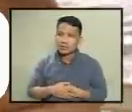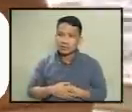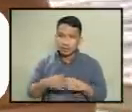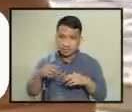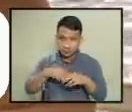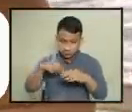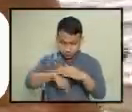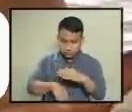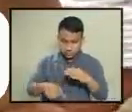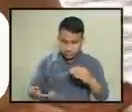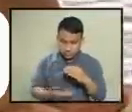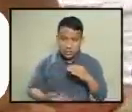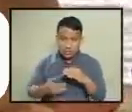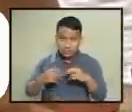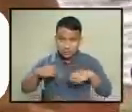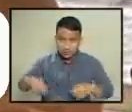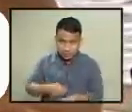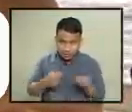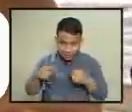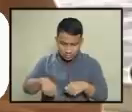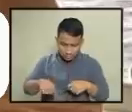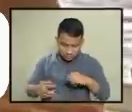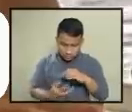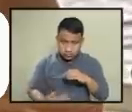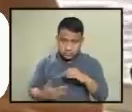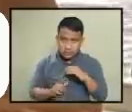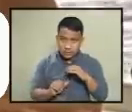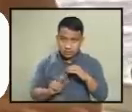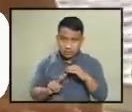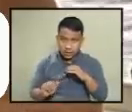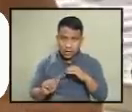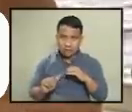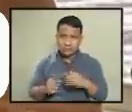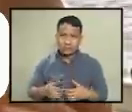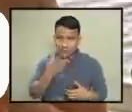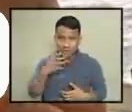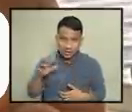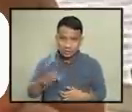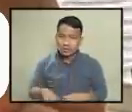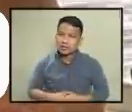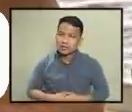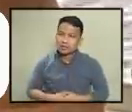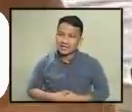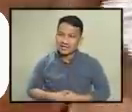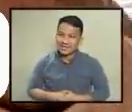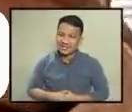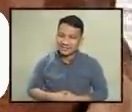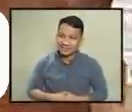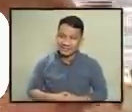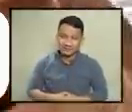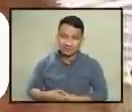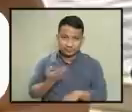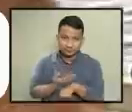malalim, malakas. Nagproduce ng lava dahil mainit na mainit. May mga